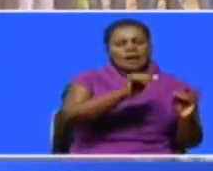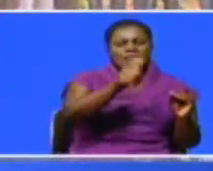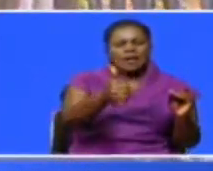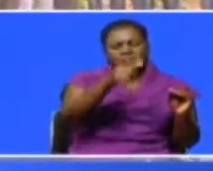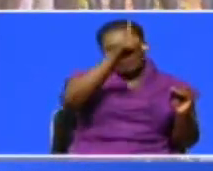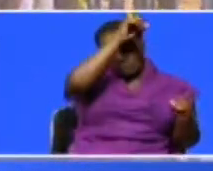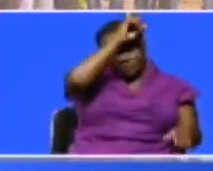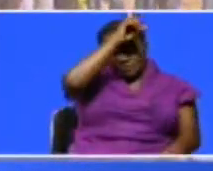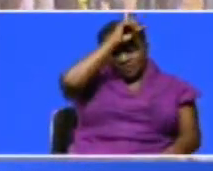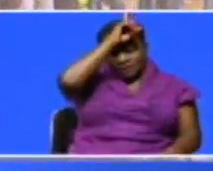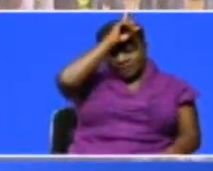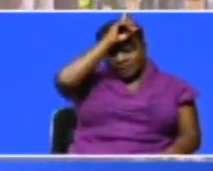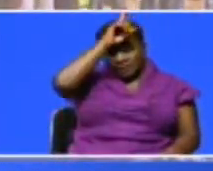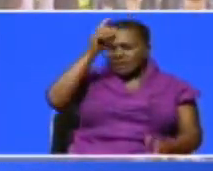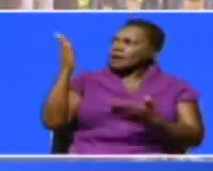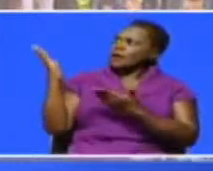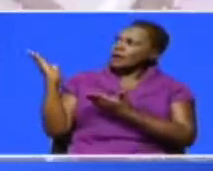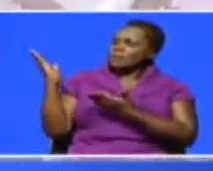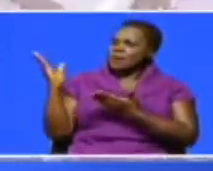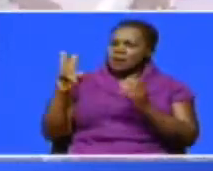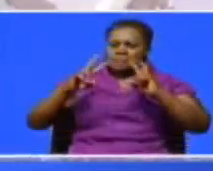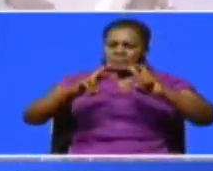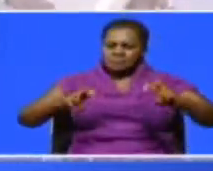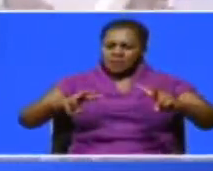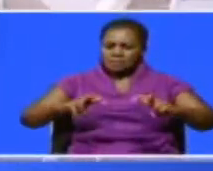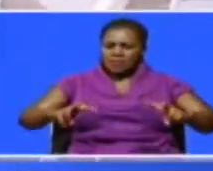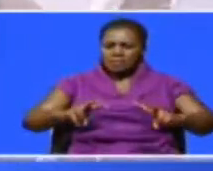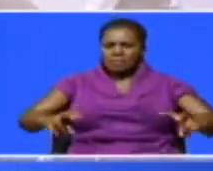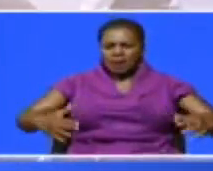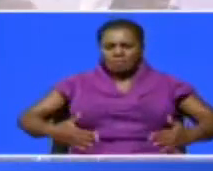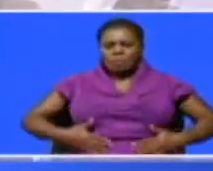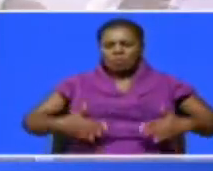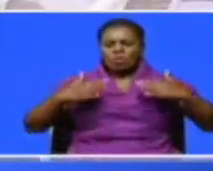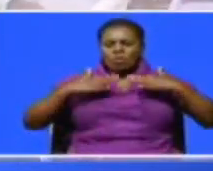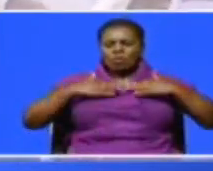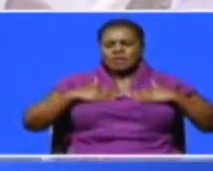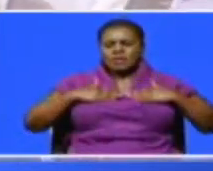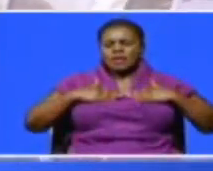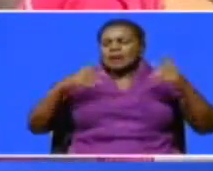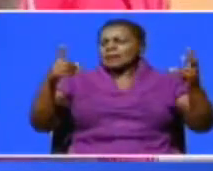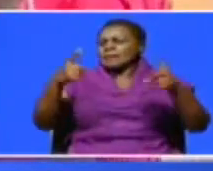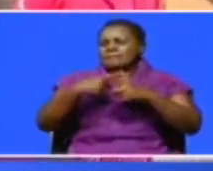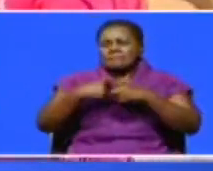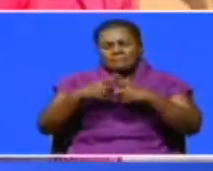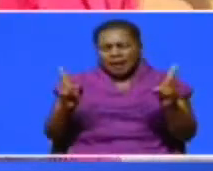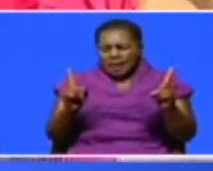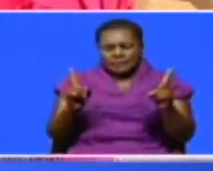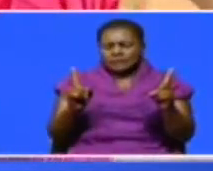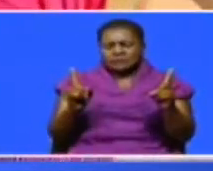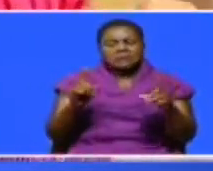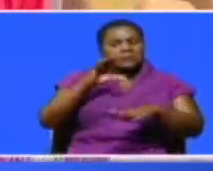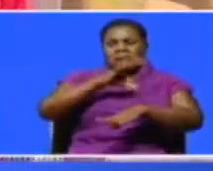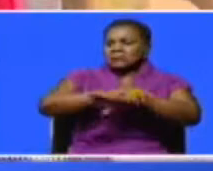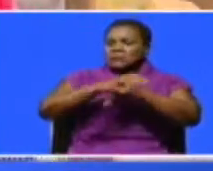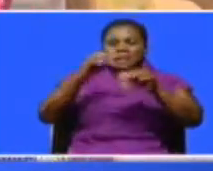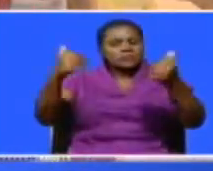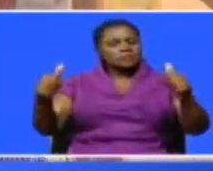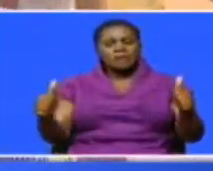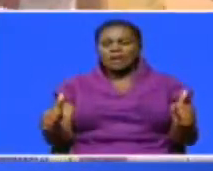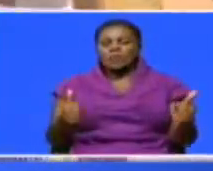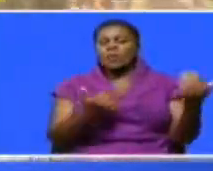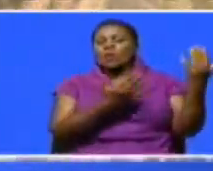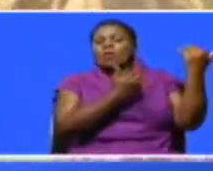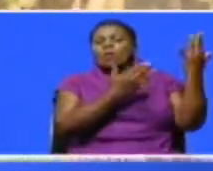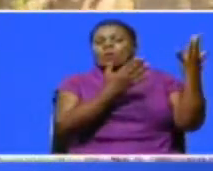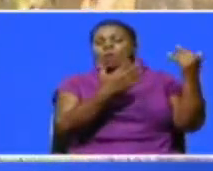Elgeyo Marakwet, kuja hapa kuendeleza zoezi la kutafuta mwili wa mpendwa wao, ila kwa kila sekunde inayochanika